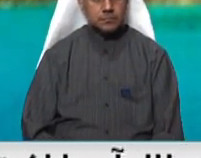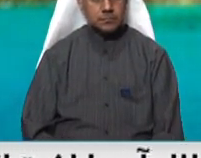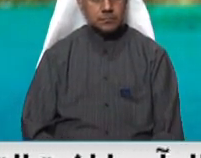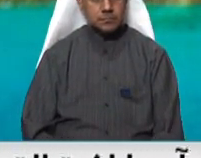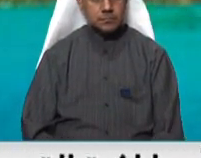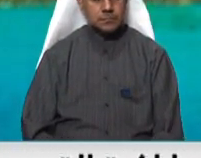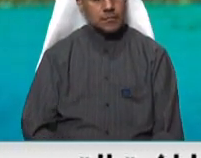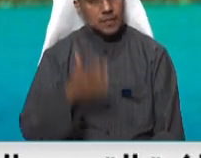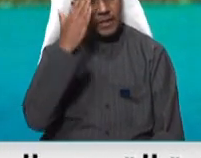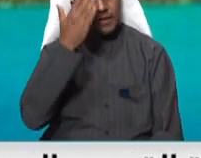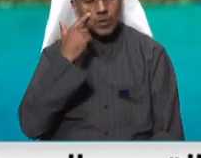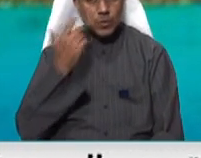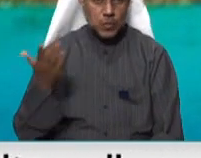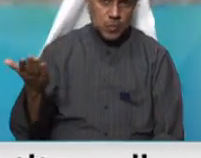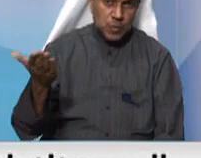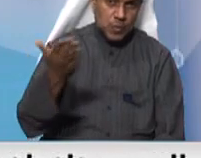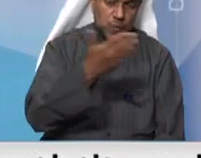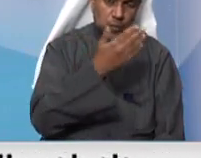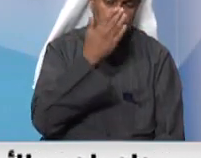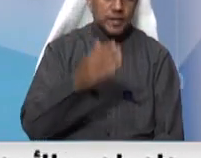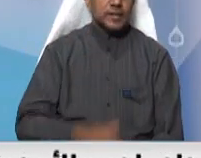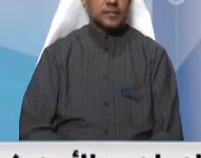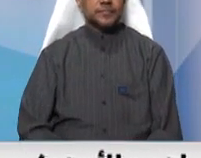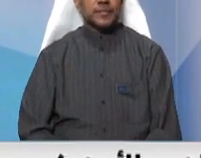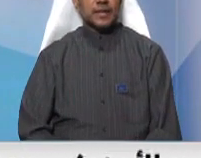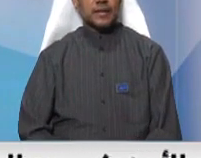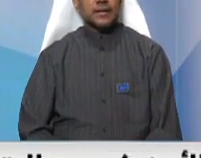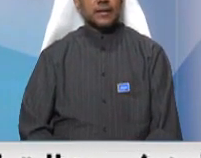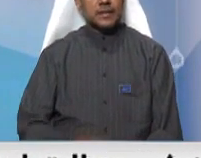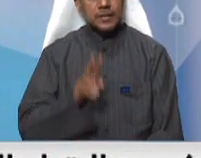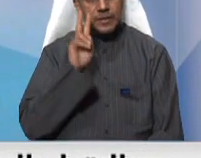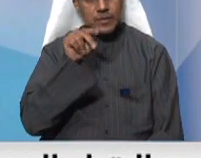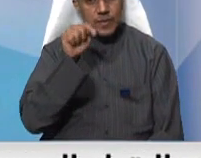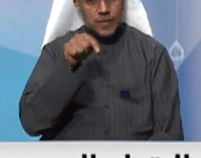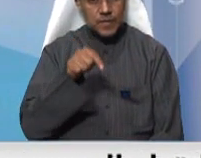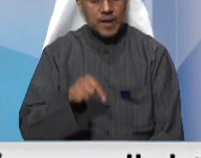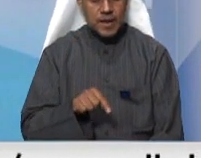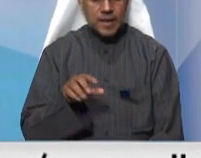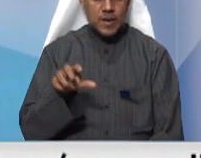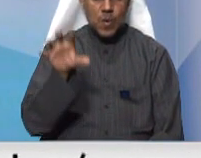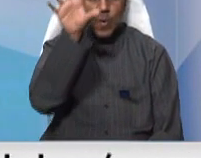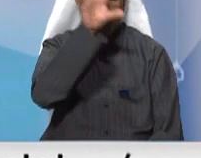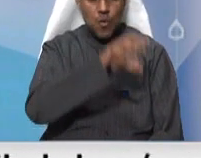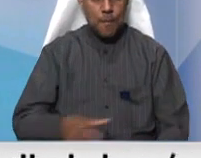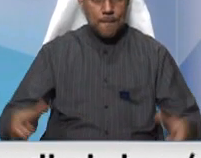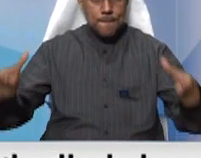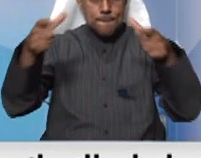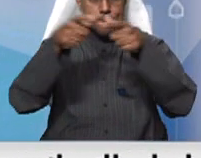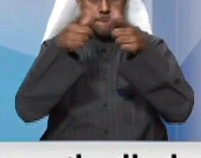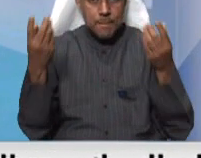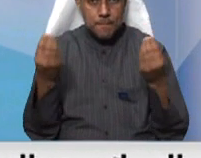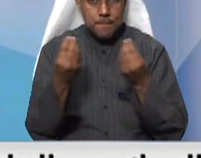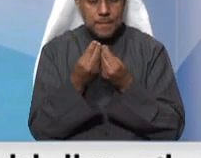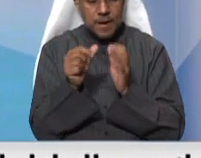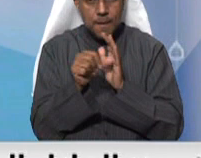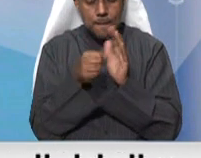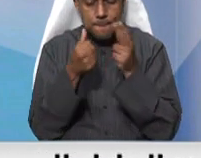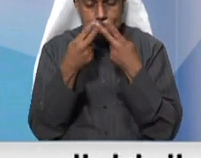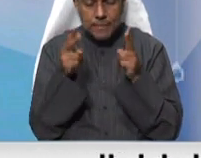نعم، تحياتي لكم بالسيدات والسادة المشاهدين. الملف الأبرز الذي بدأ به الاجتماع هو